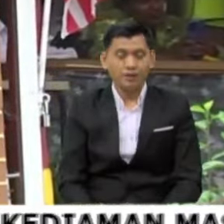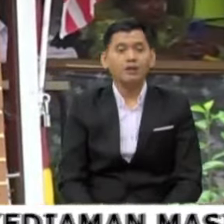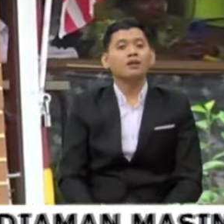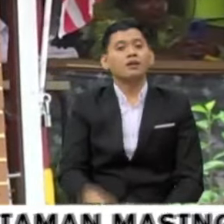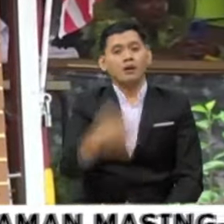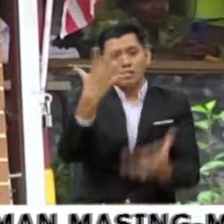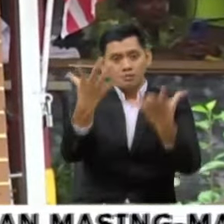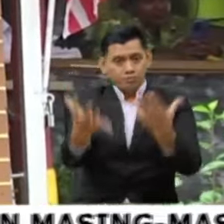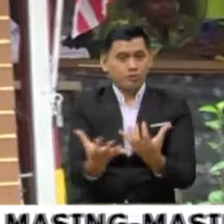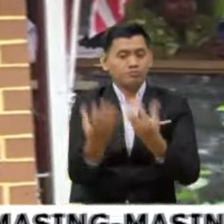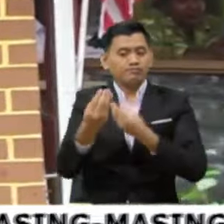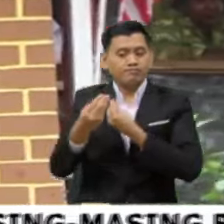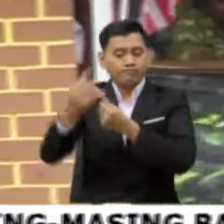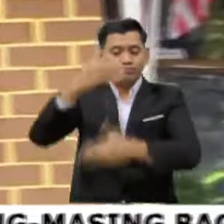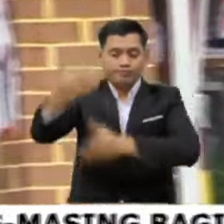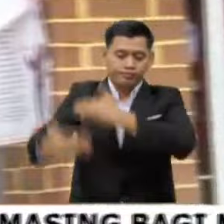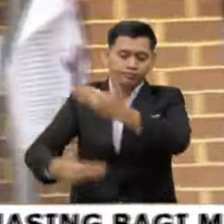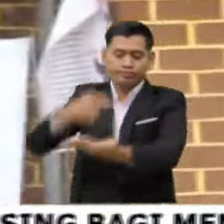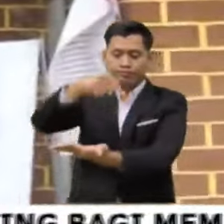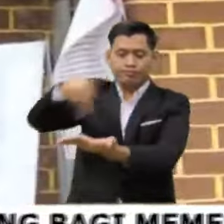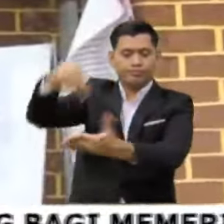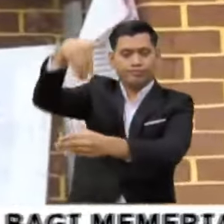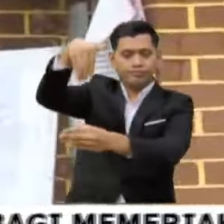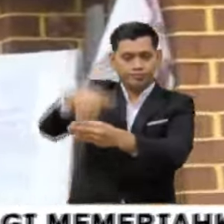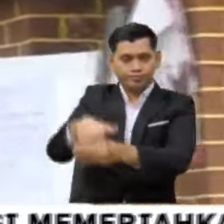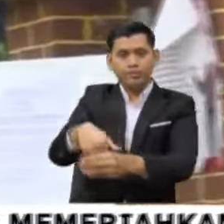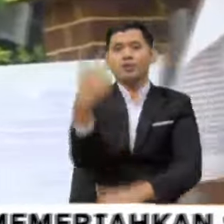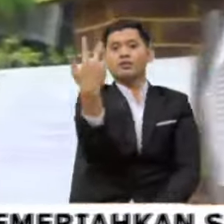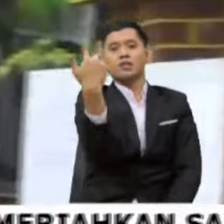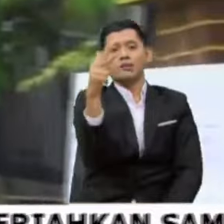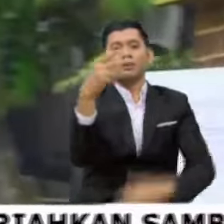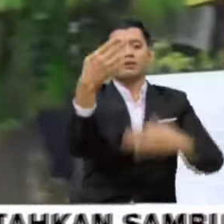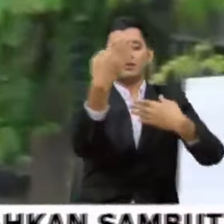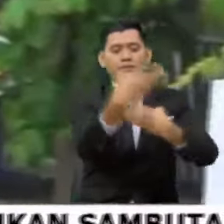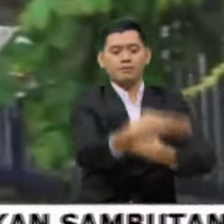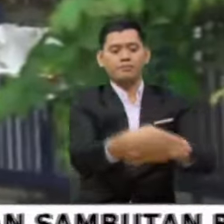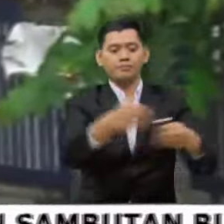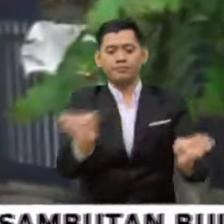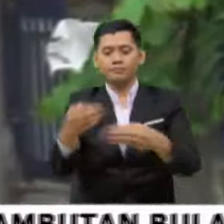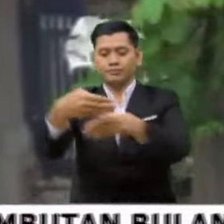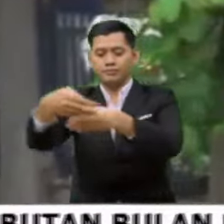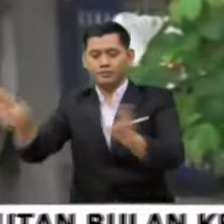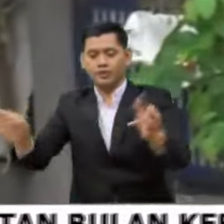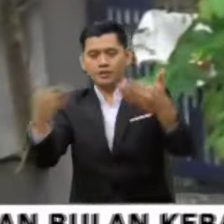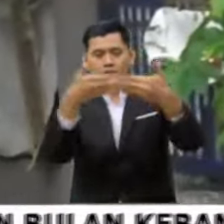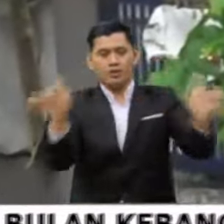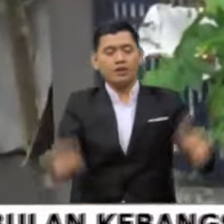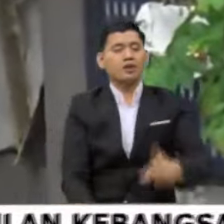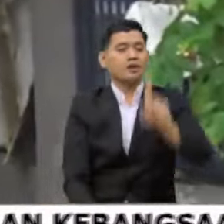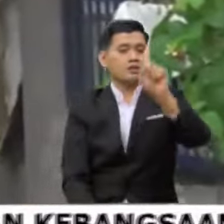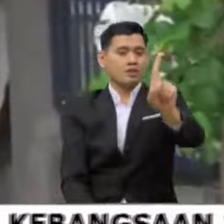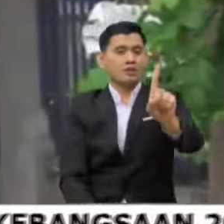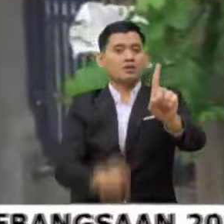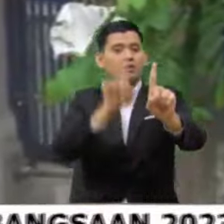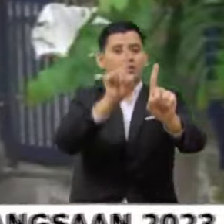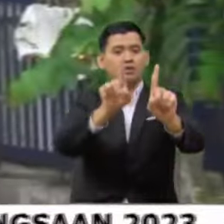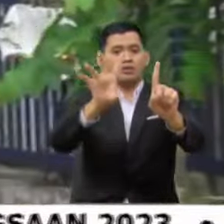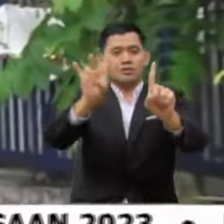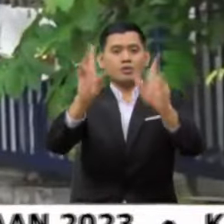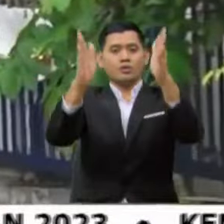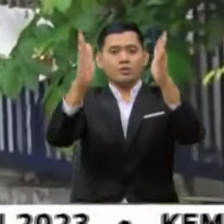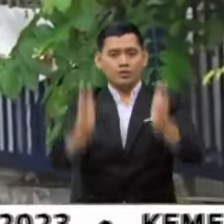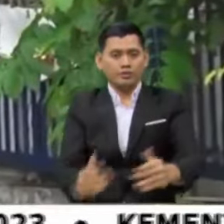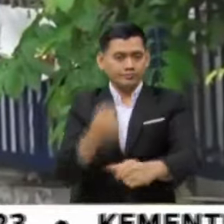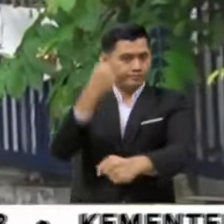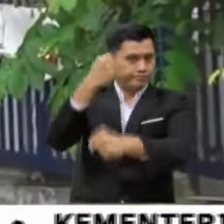bagi melancarkan lagi proses mengundi di sini sebanyak 13 saluran bangun dibuka dengan 10017 petugas Rehan cahaya pelihara